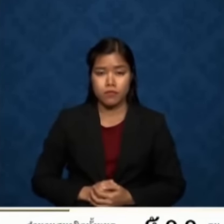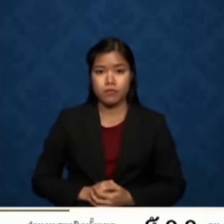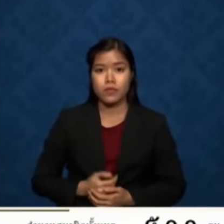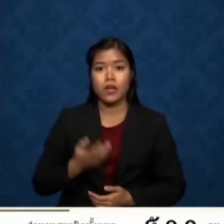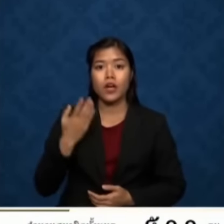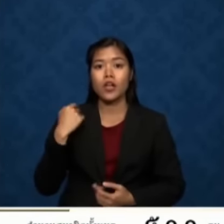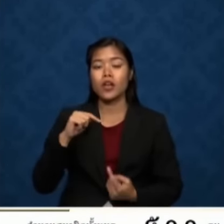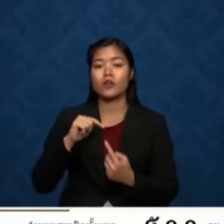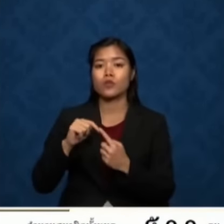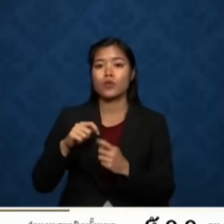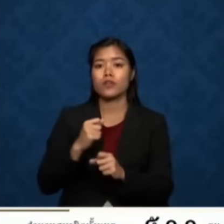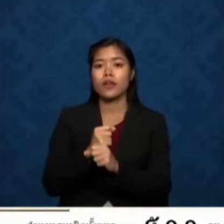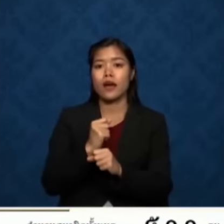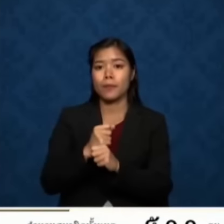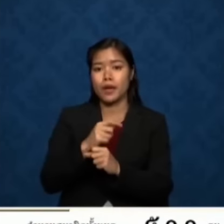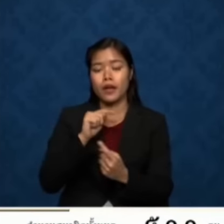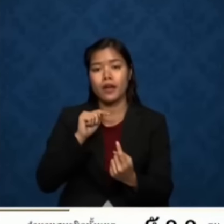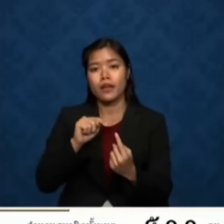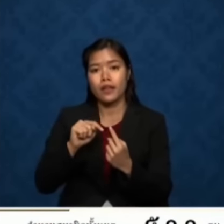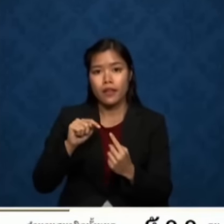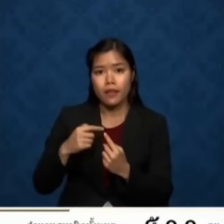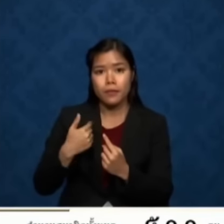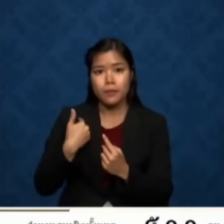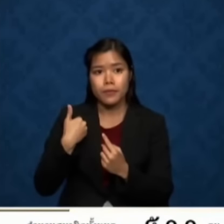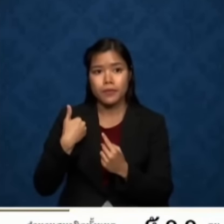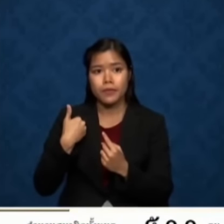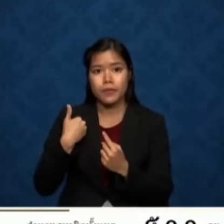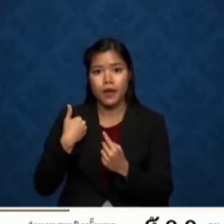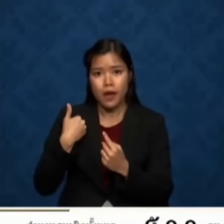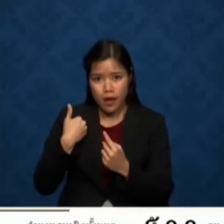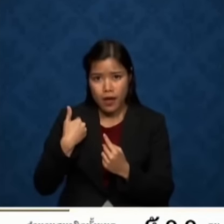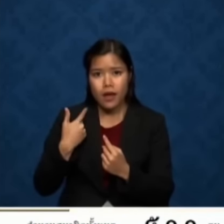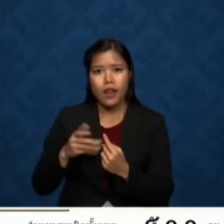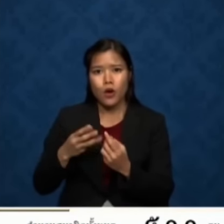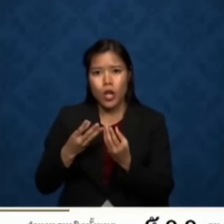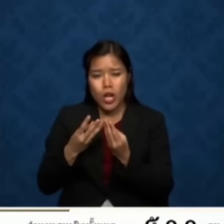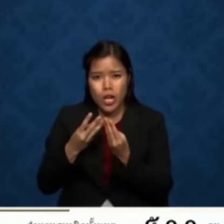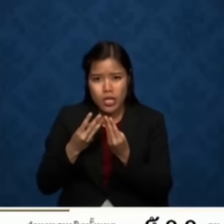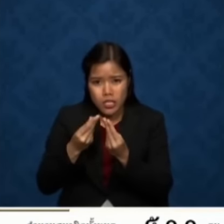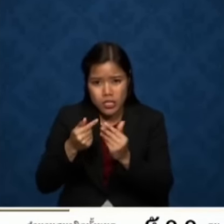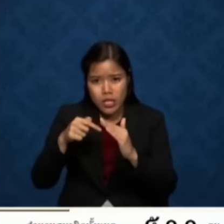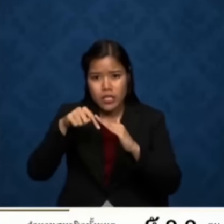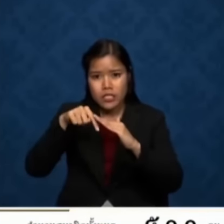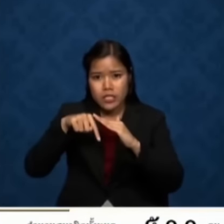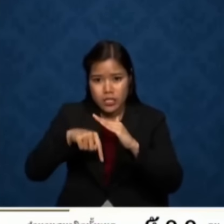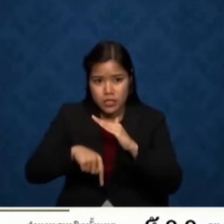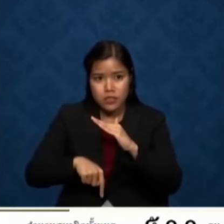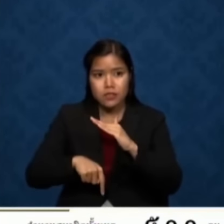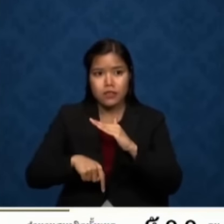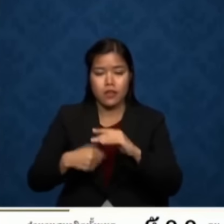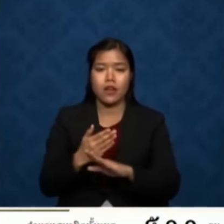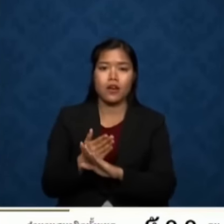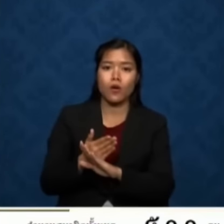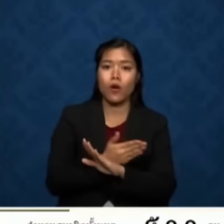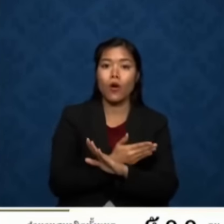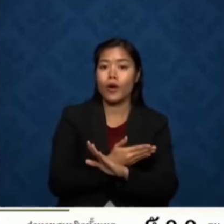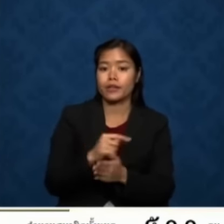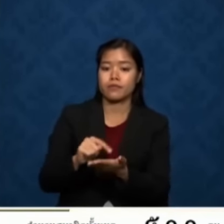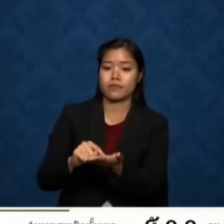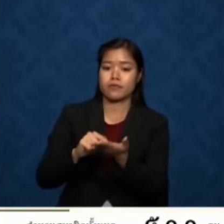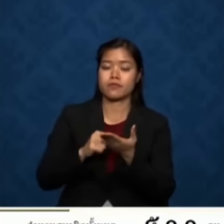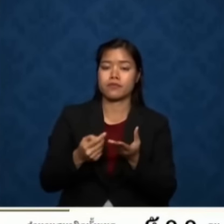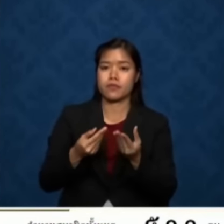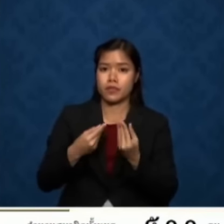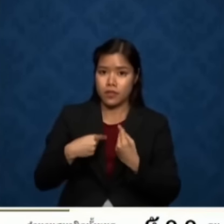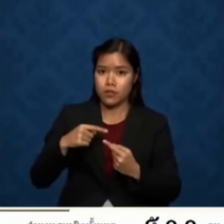ไปอยู่หลายแห่งท่านก็ด้วยความรอบคอบเพราะเรื่องก่อนจะมาถึงผมเนี่ยต้องผ่านปลั